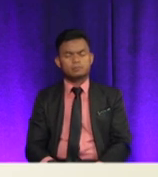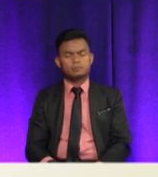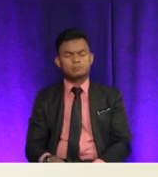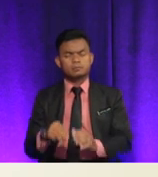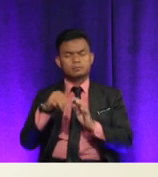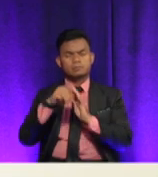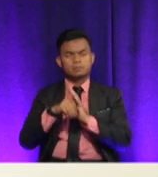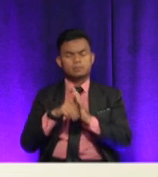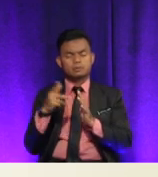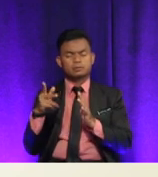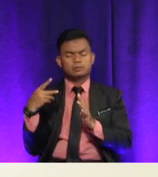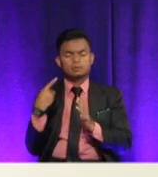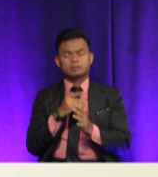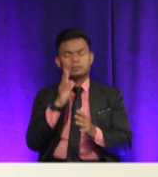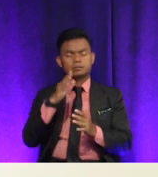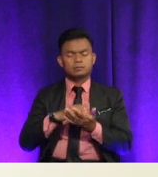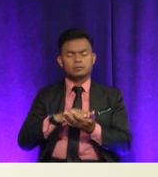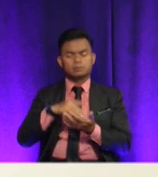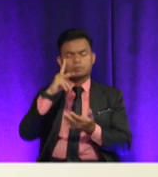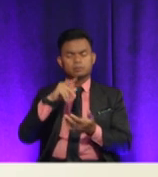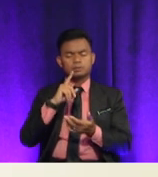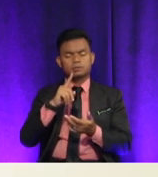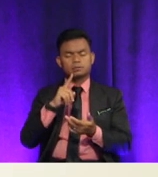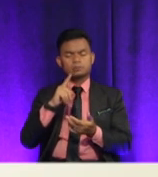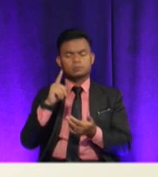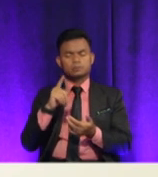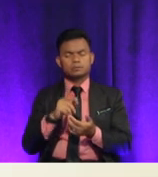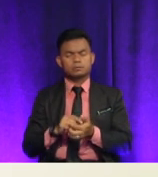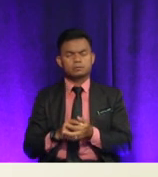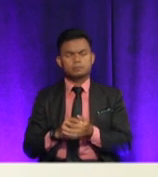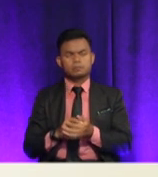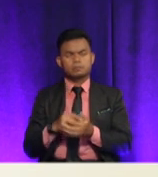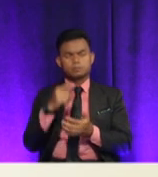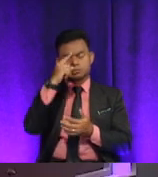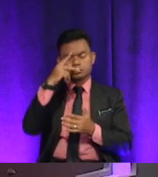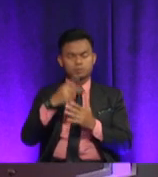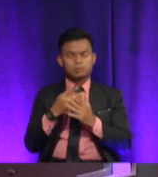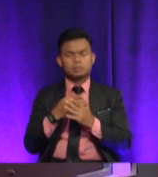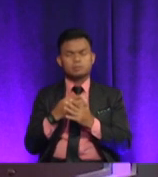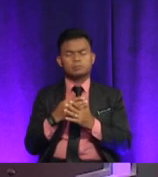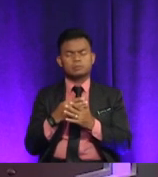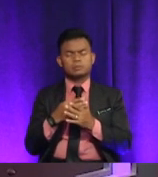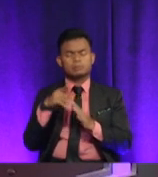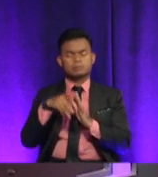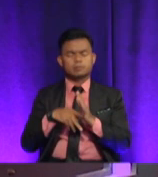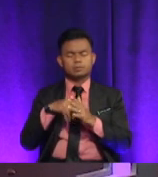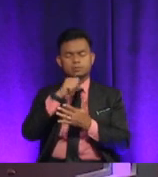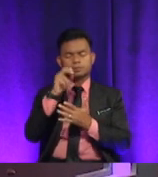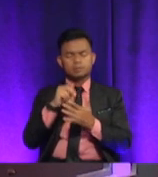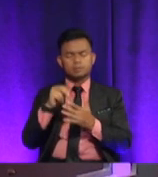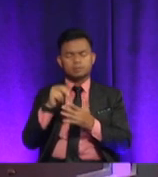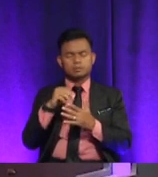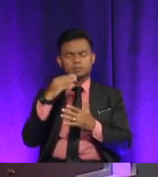satu demi satu oke sebab dalam soal Lan juga untuk eliman persoalan ini sering juga ditanya dalam soalan oke